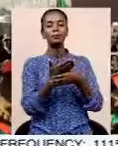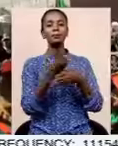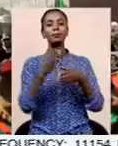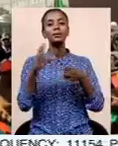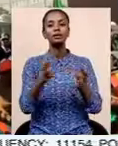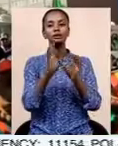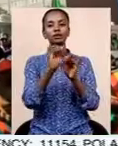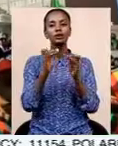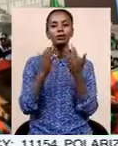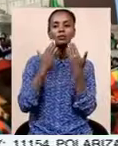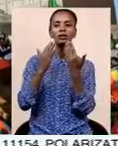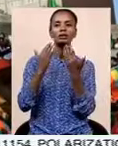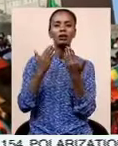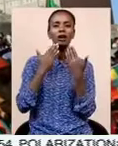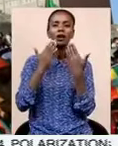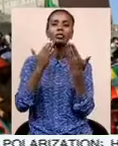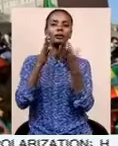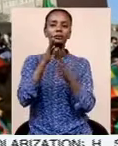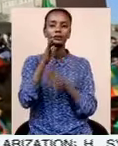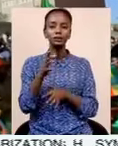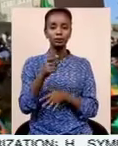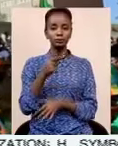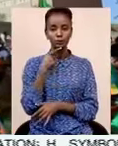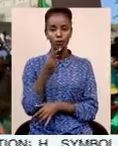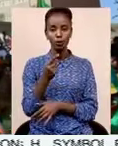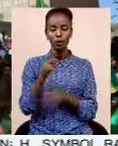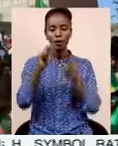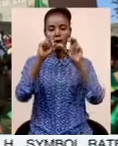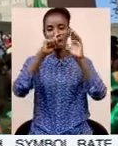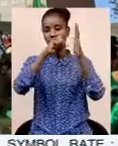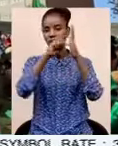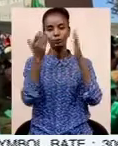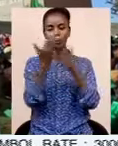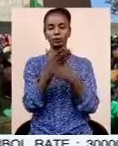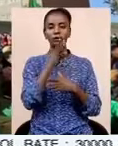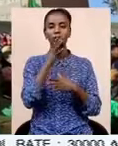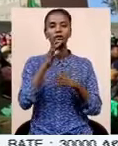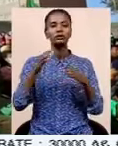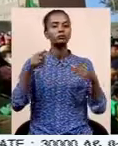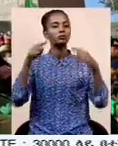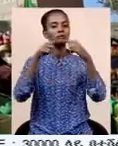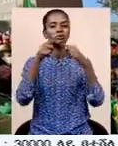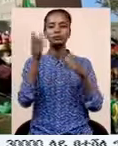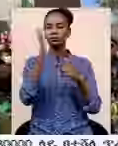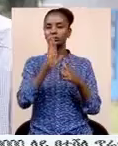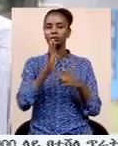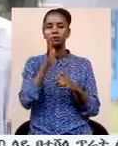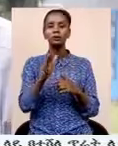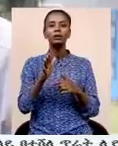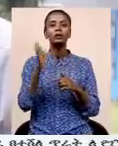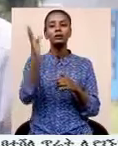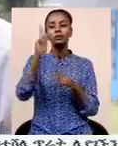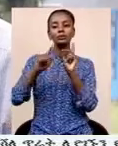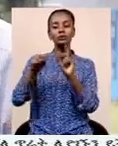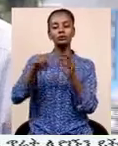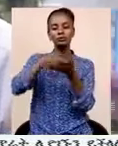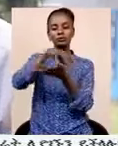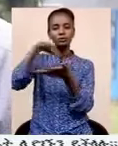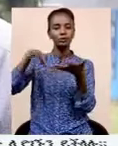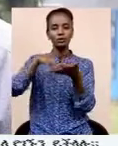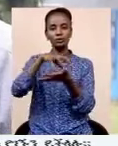እንጂ ምስጋና አታመስግን ብሎ አንቀጹ አይከለክለውም፣ ፈጽሞ የሚያገናኛቸው አይደለም። ስለዚህ ህዝቡ አሁን ይህንን